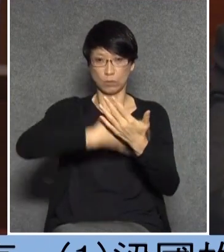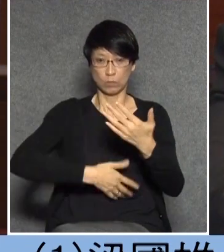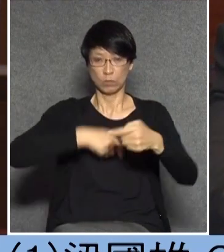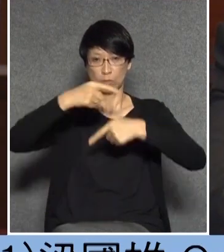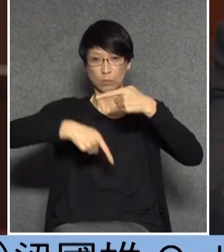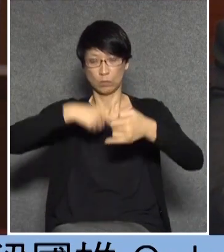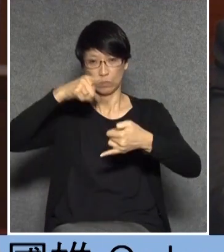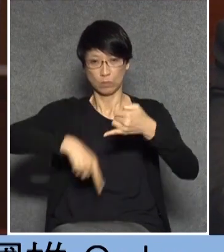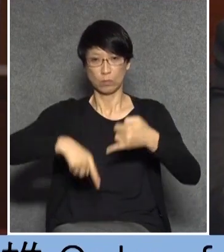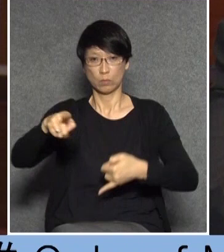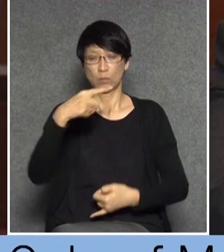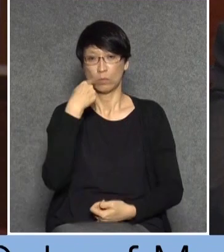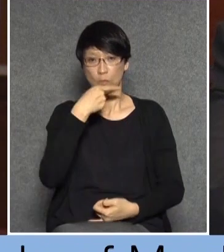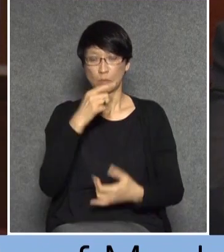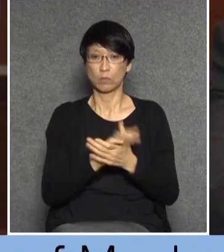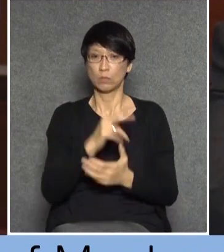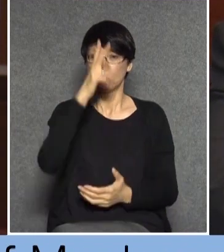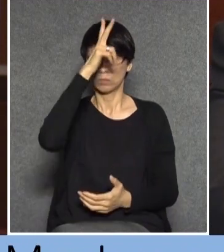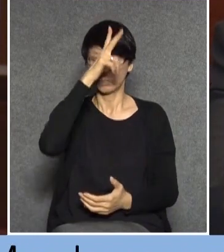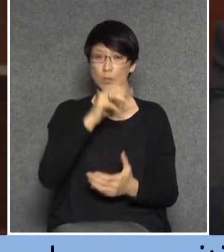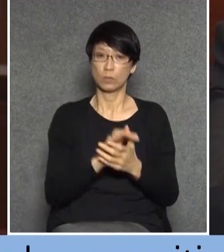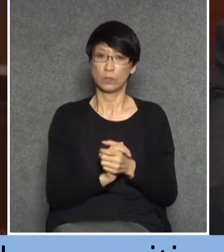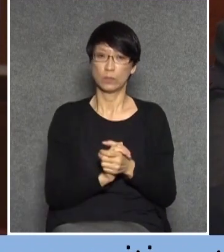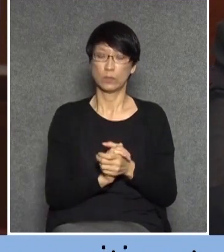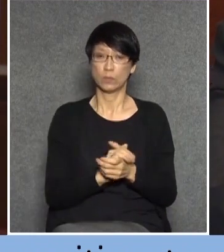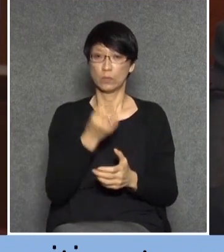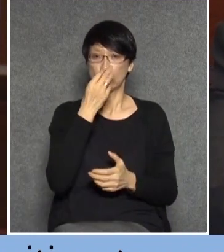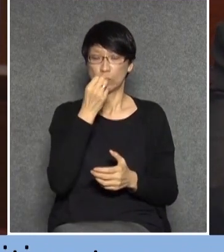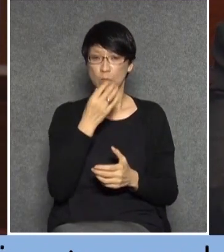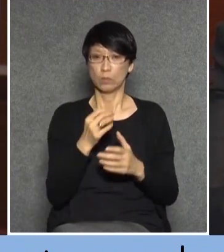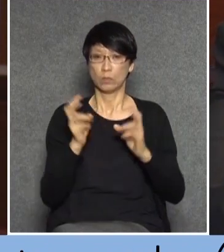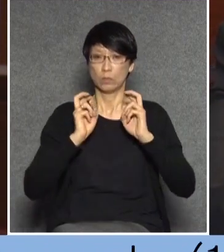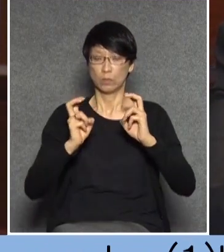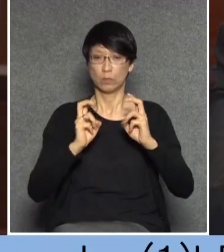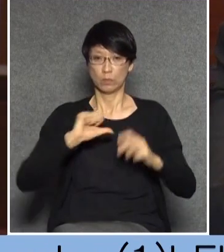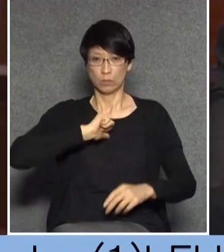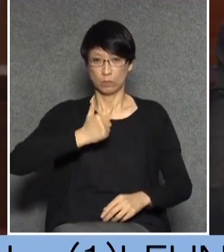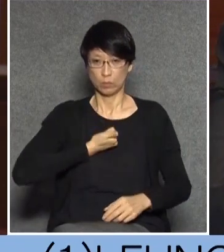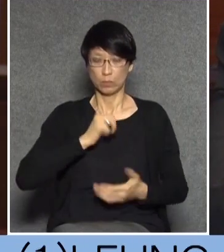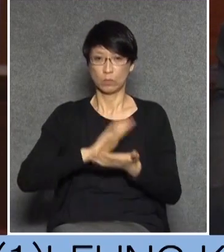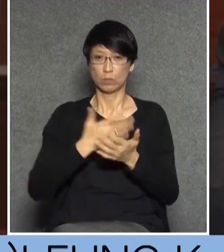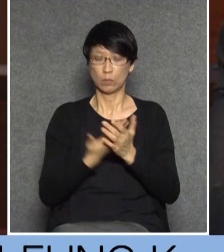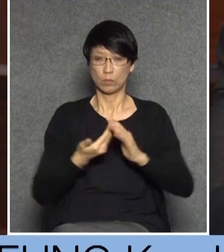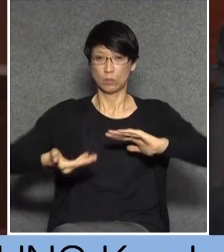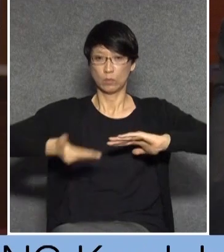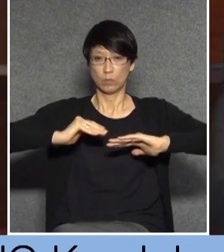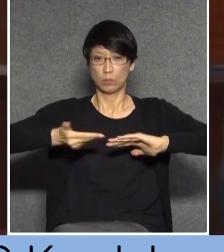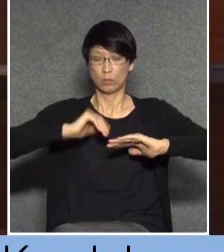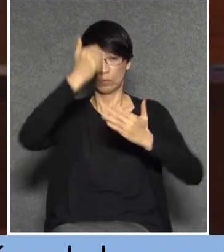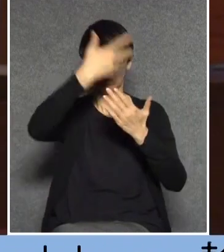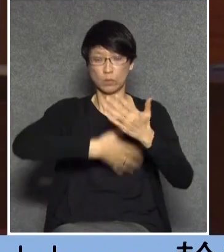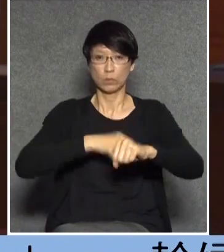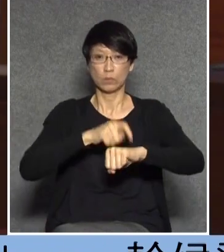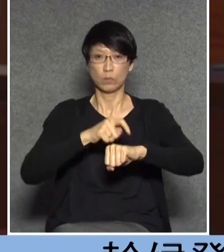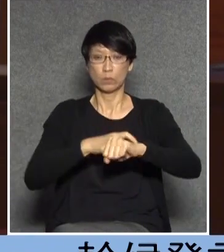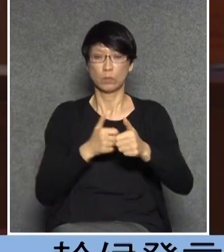說，政府雖然是港鐵的大股東，但是商討調整票價機制的時候，